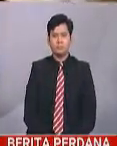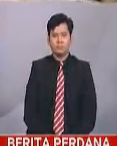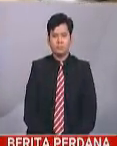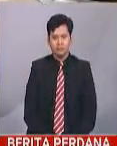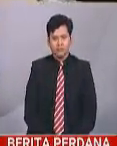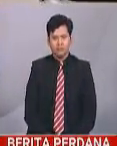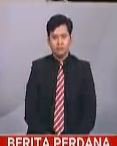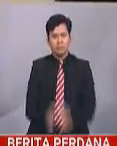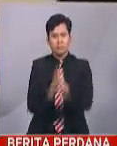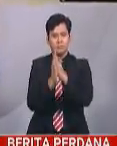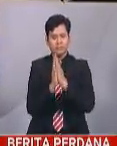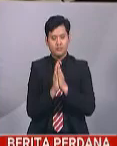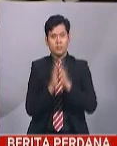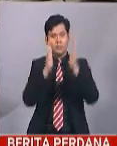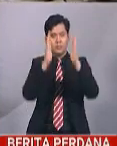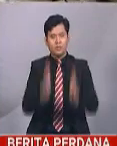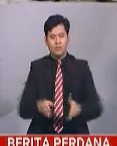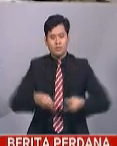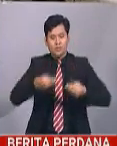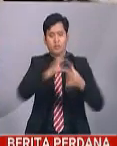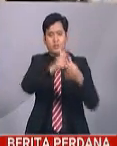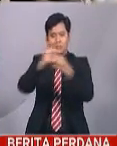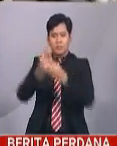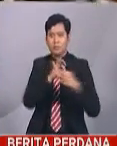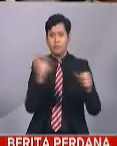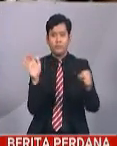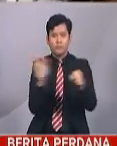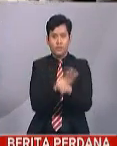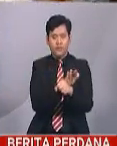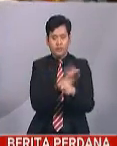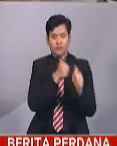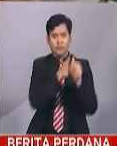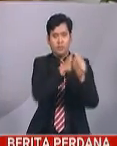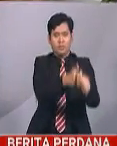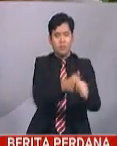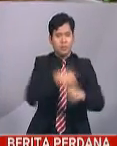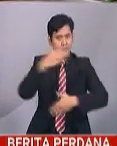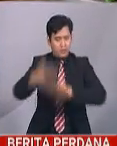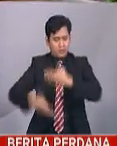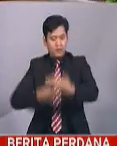Mereka turut meminta pelanggan memberi kerjasama penuh dari segi pematuhan